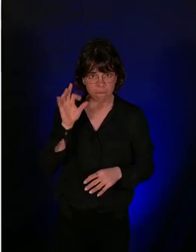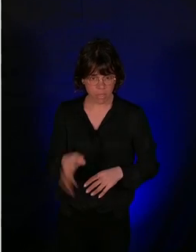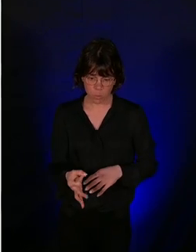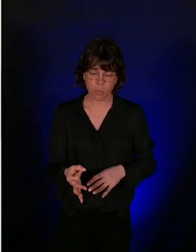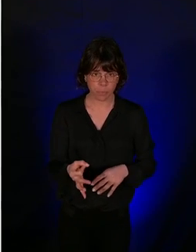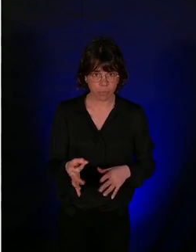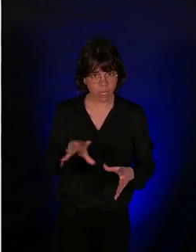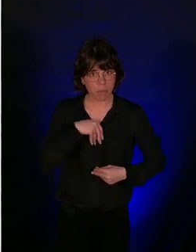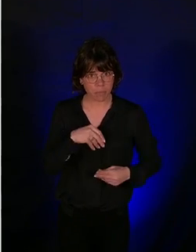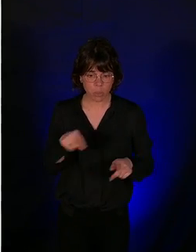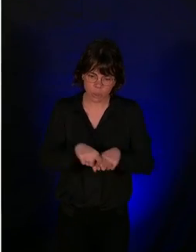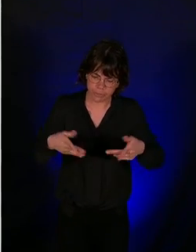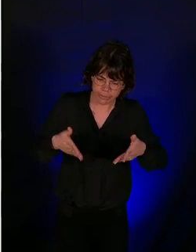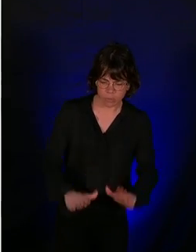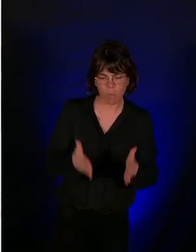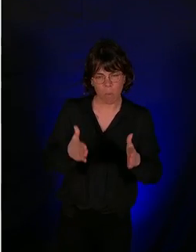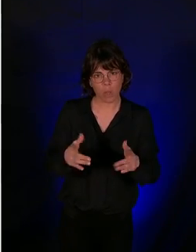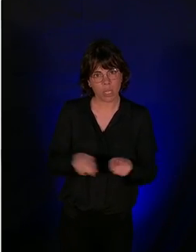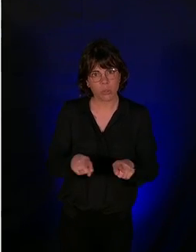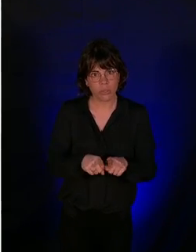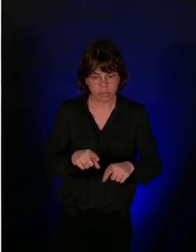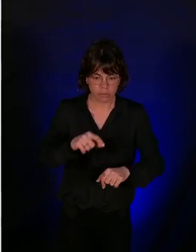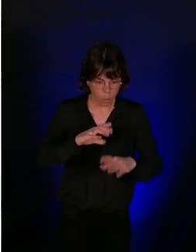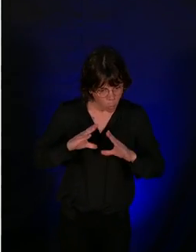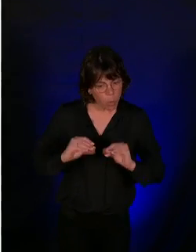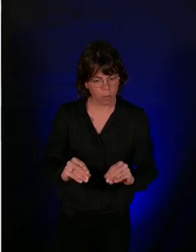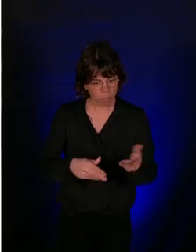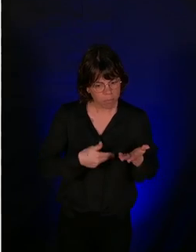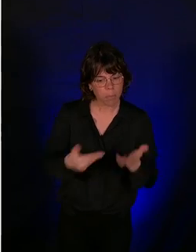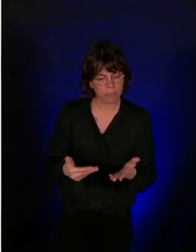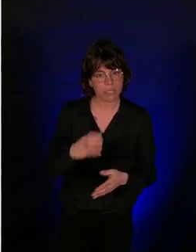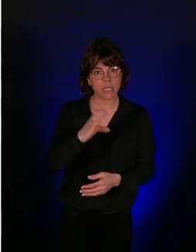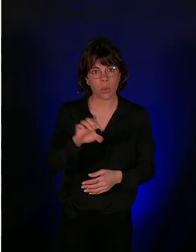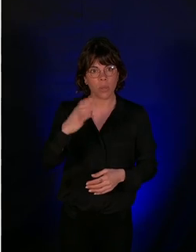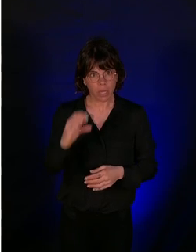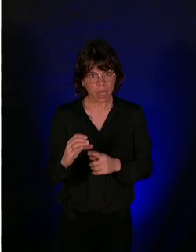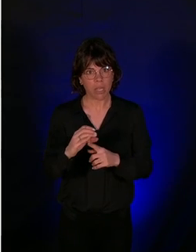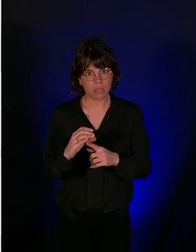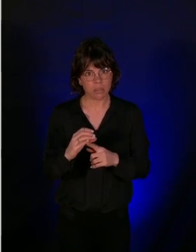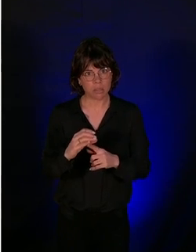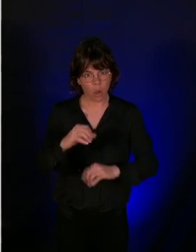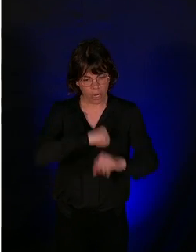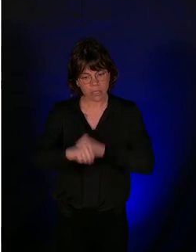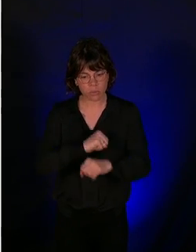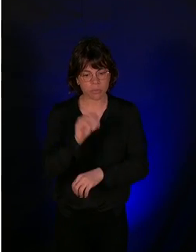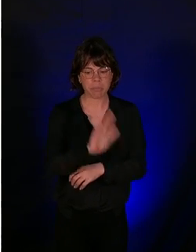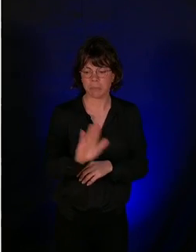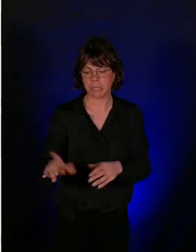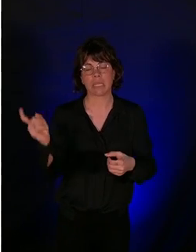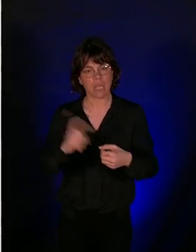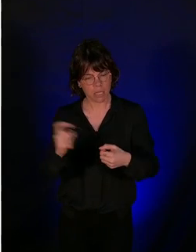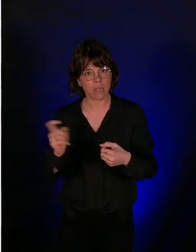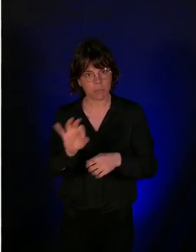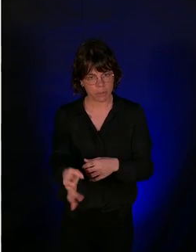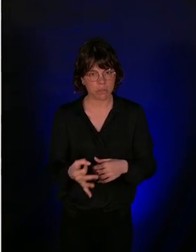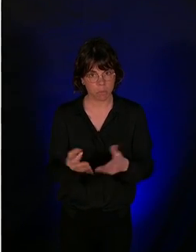prises et à aidé les organisations à leur mise en œuvre une CEC au des organisations et des syndicats qui